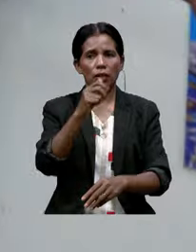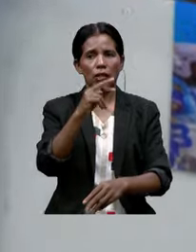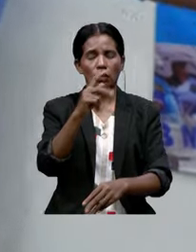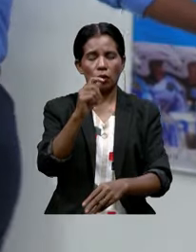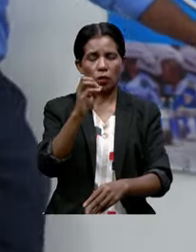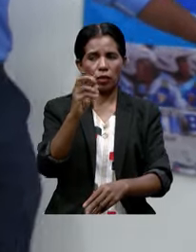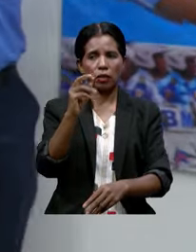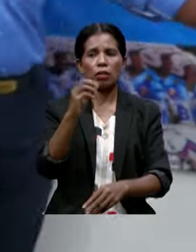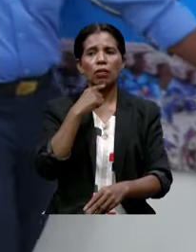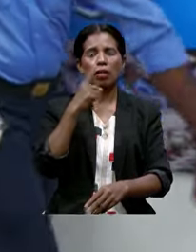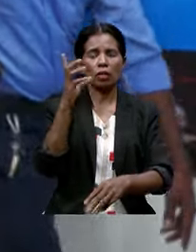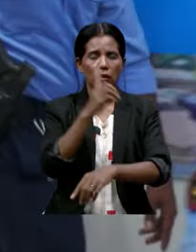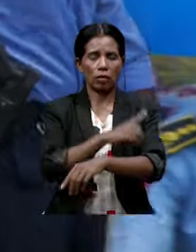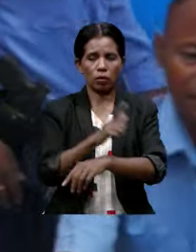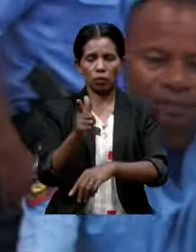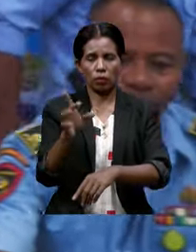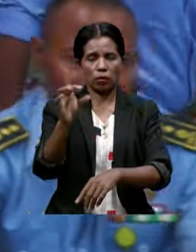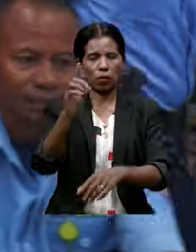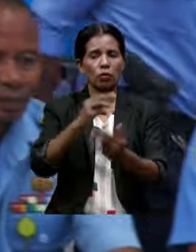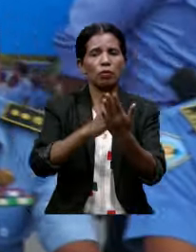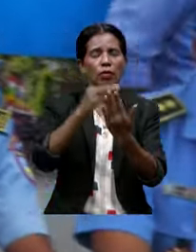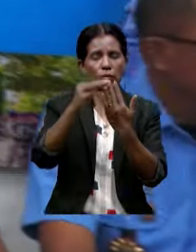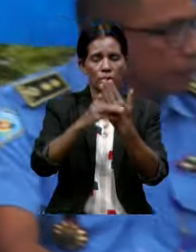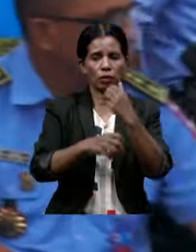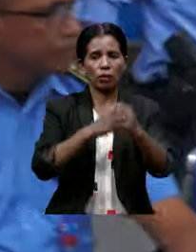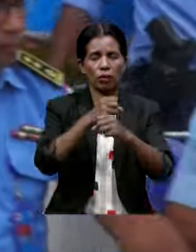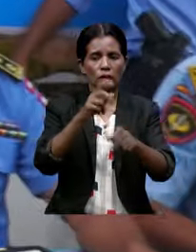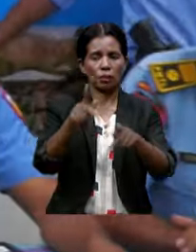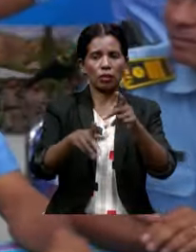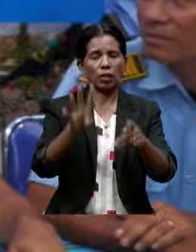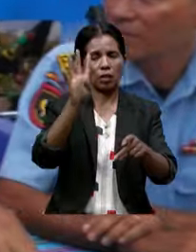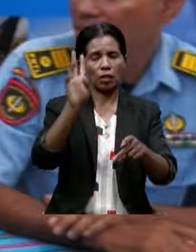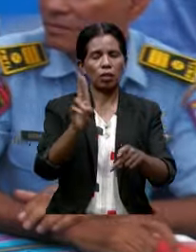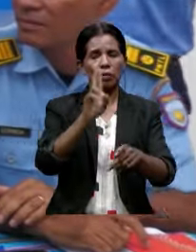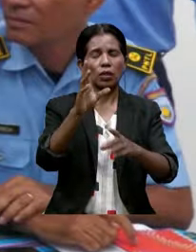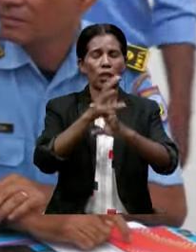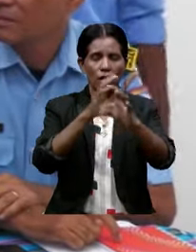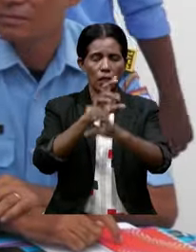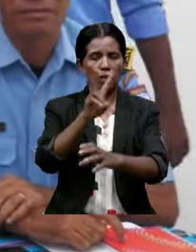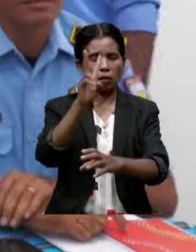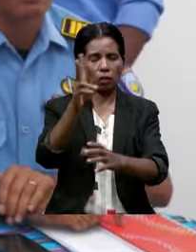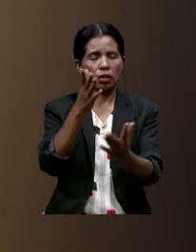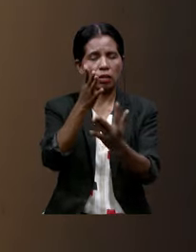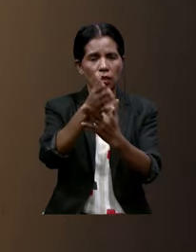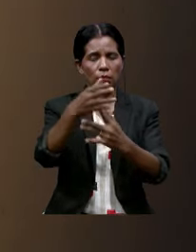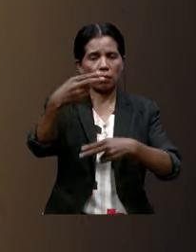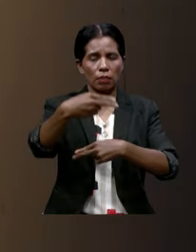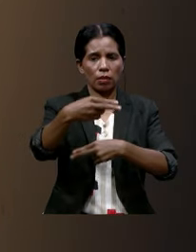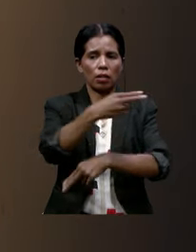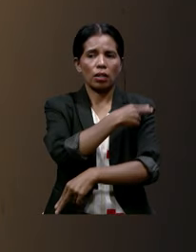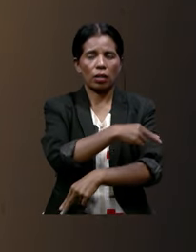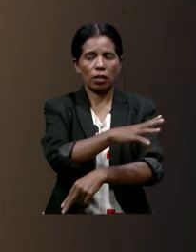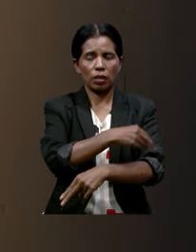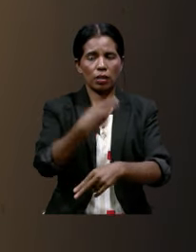Dalus hateten iha lorong ronda siwalu fulan marsutinang ne sidadang nain hat uja kareta rua tama loja laran iha kinta